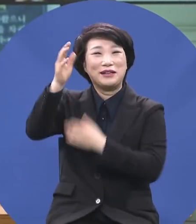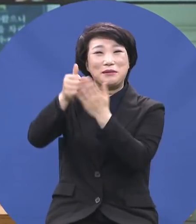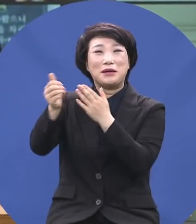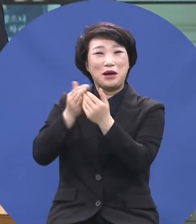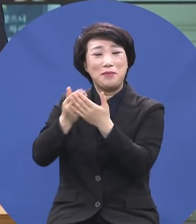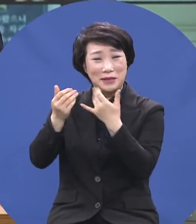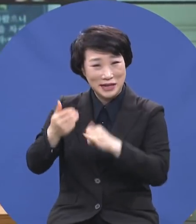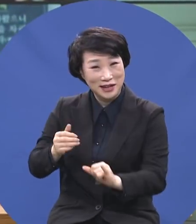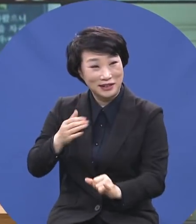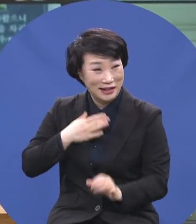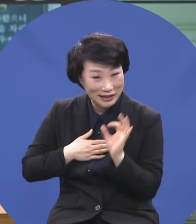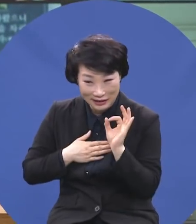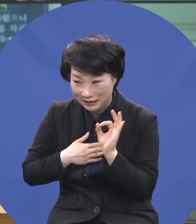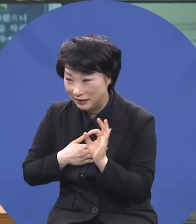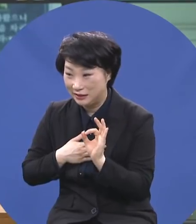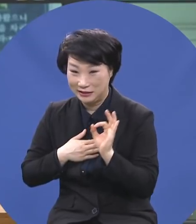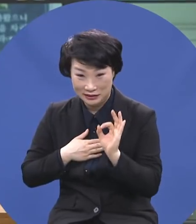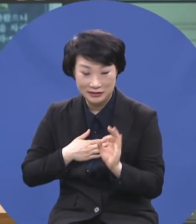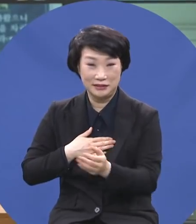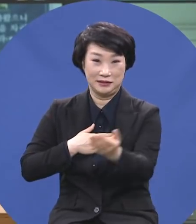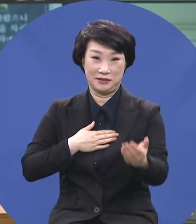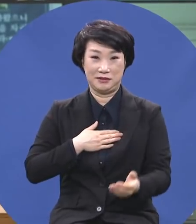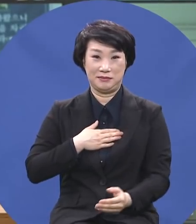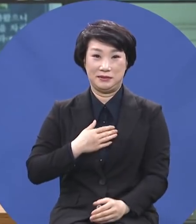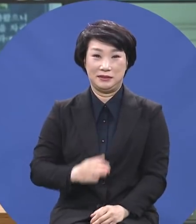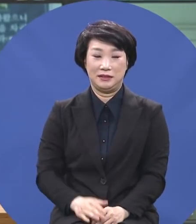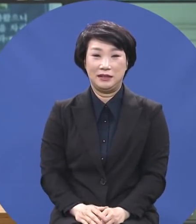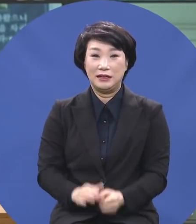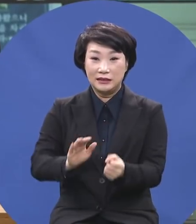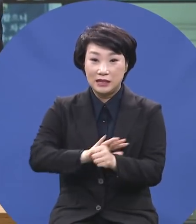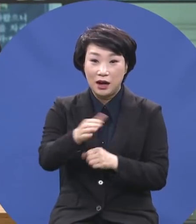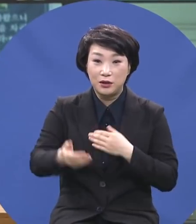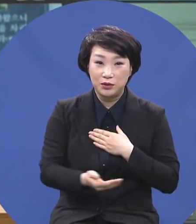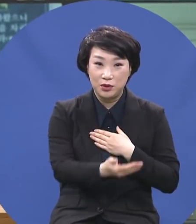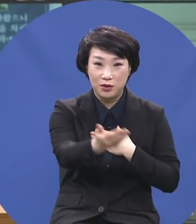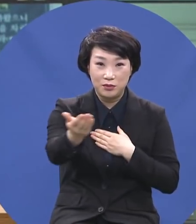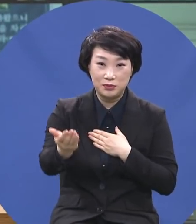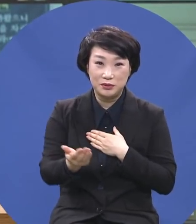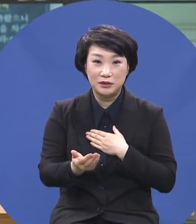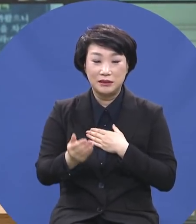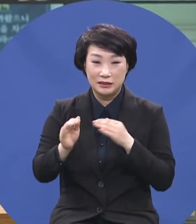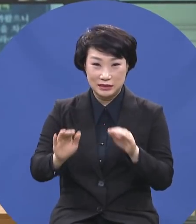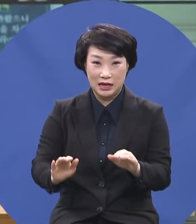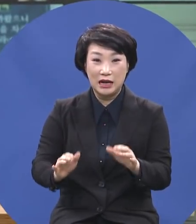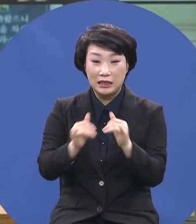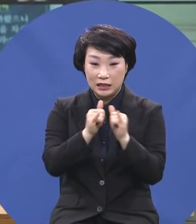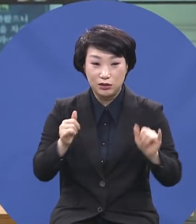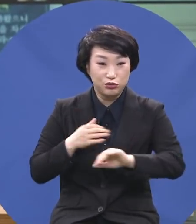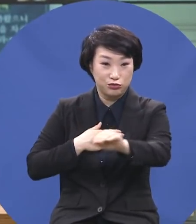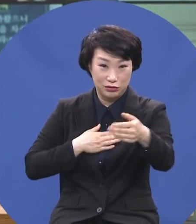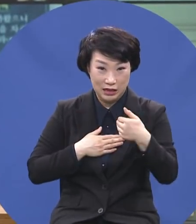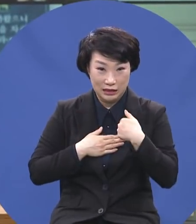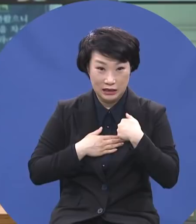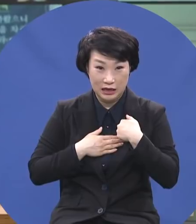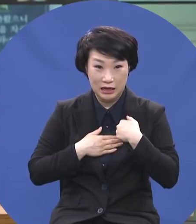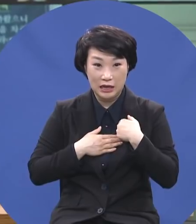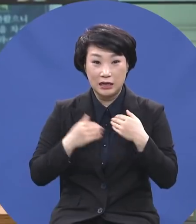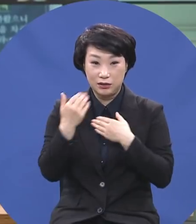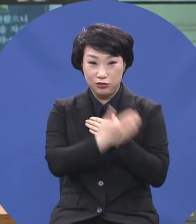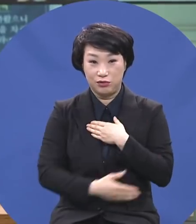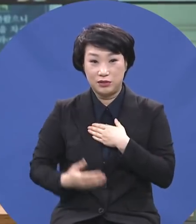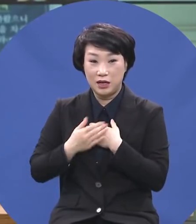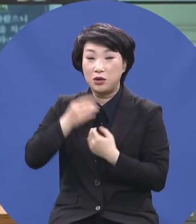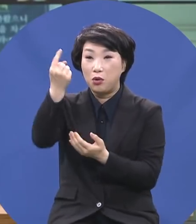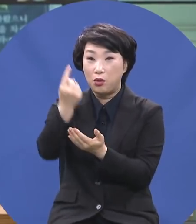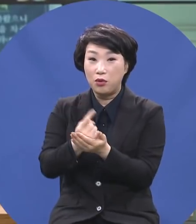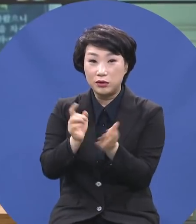말이에요. 이해가 됩니까? 예, 사랑하는 여러분, 하나님께서 인류에게 육체로